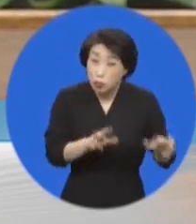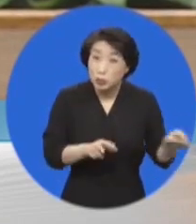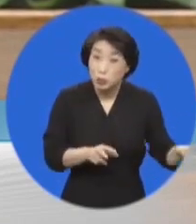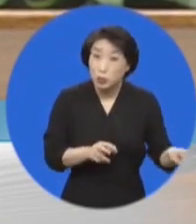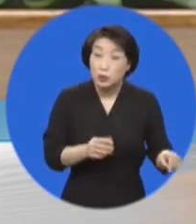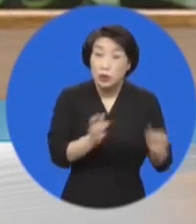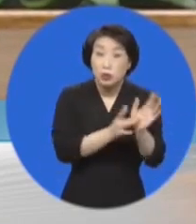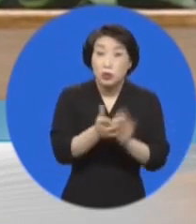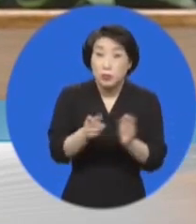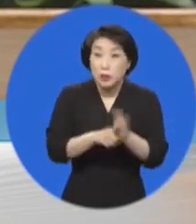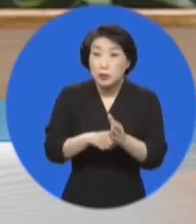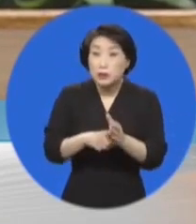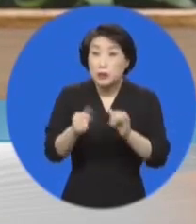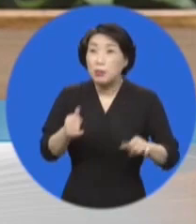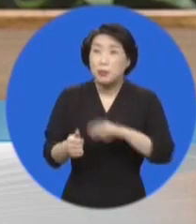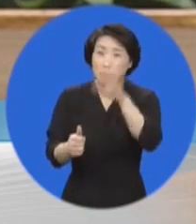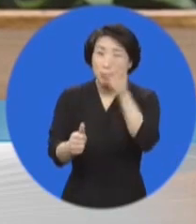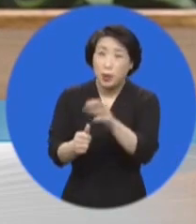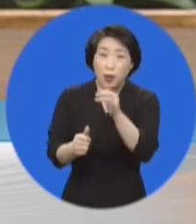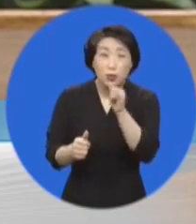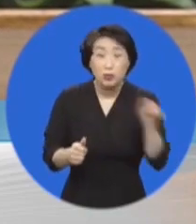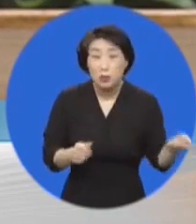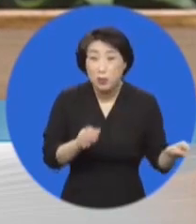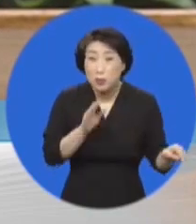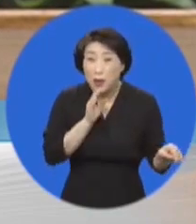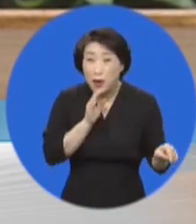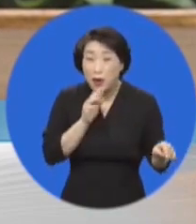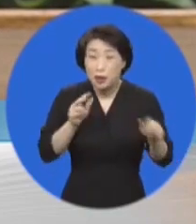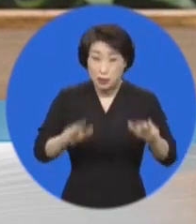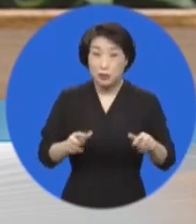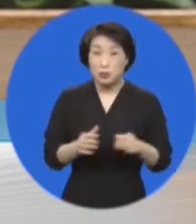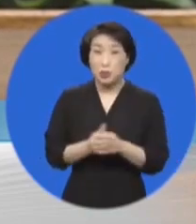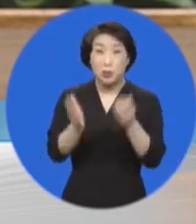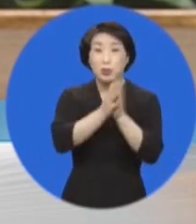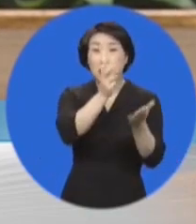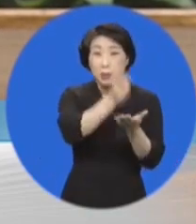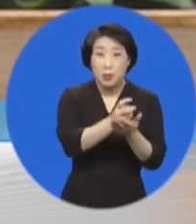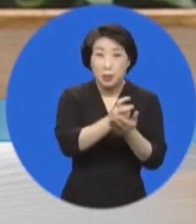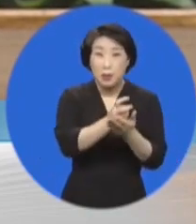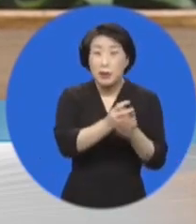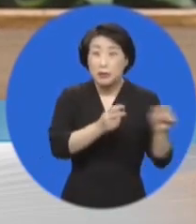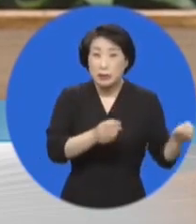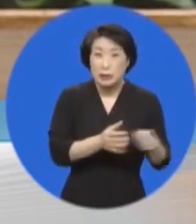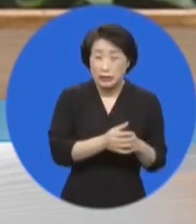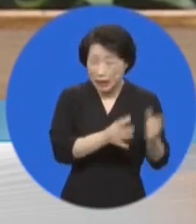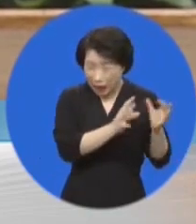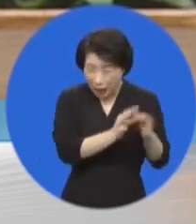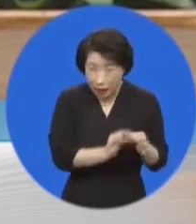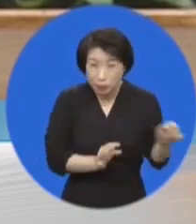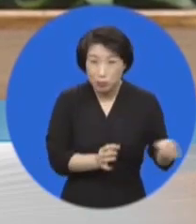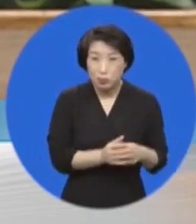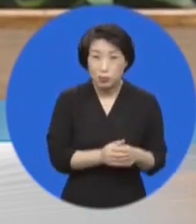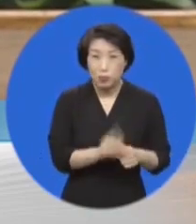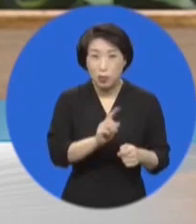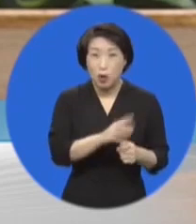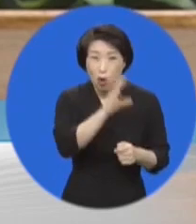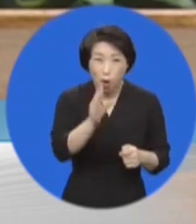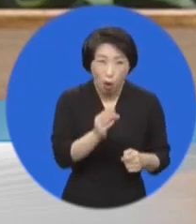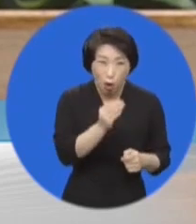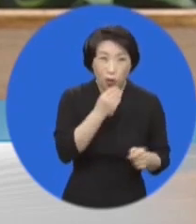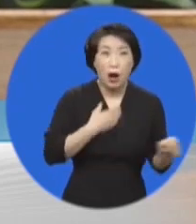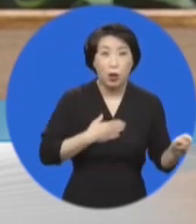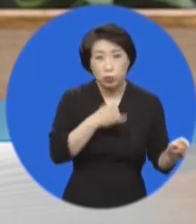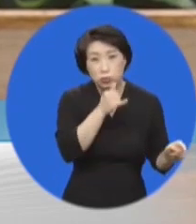지금도 예수 믿는 사람 핍박하고 지금도 율법 아래서 대단히